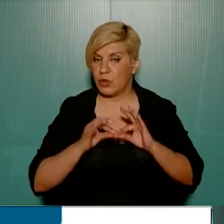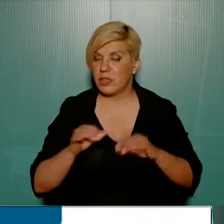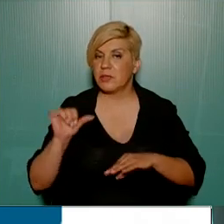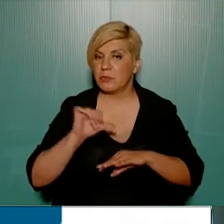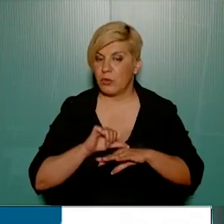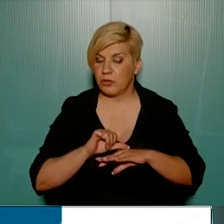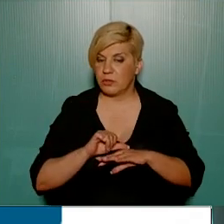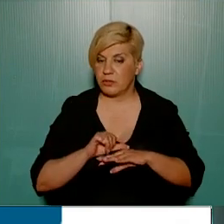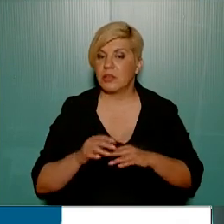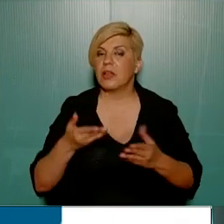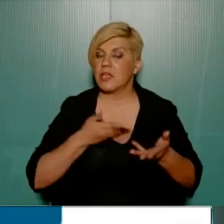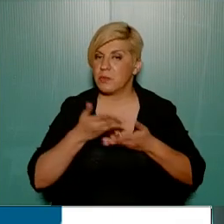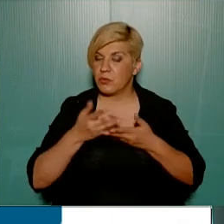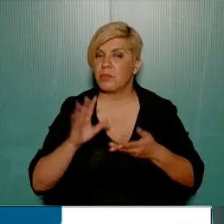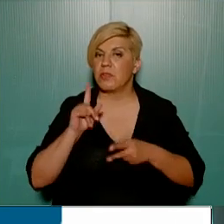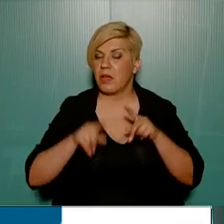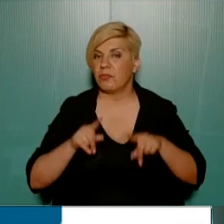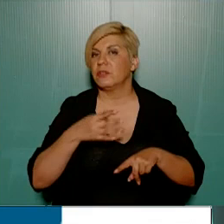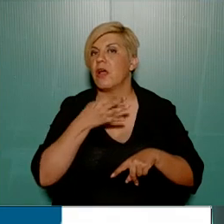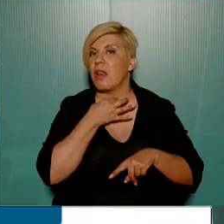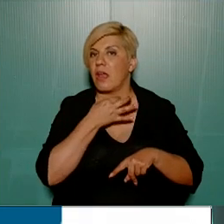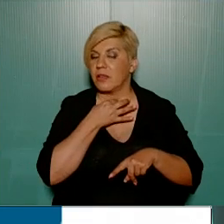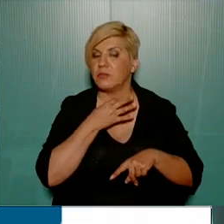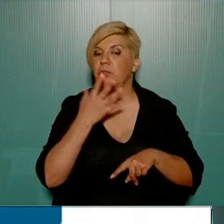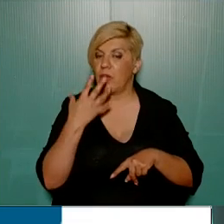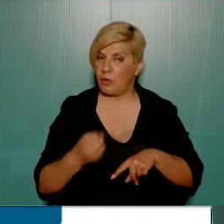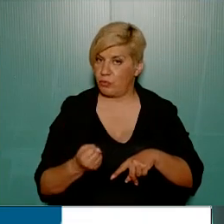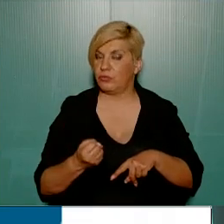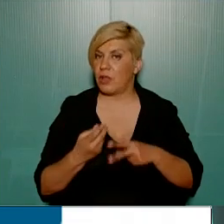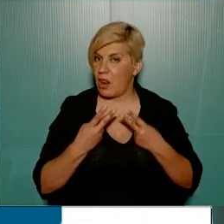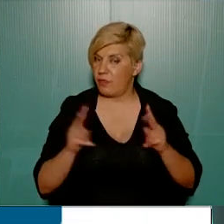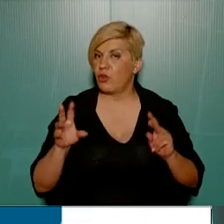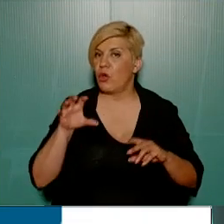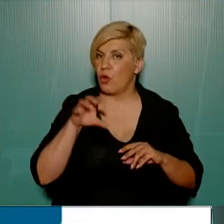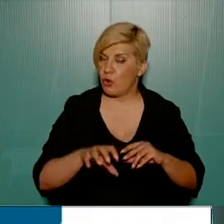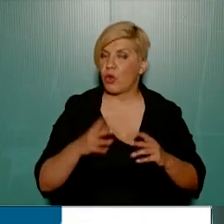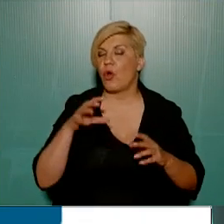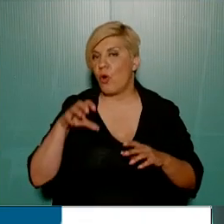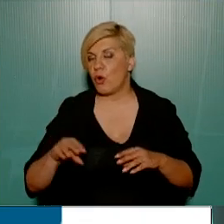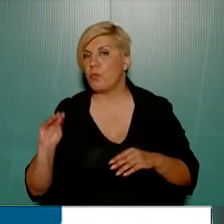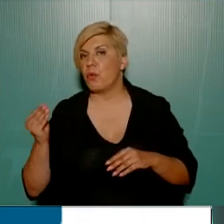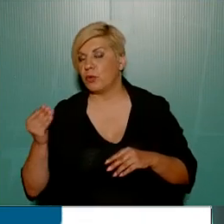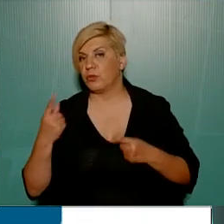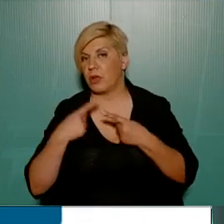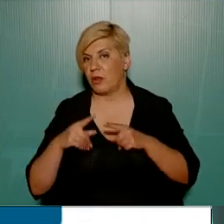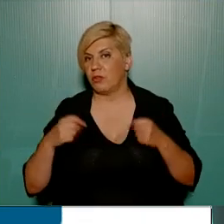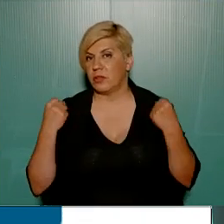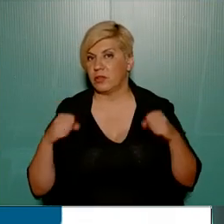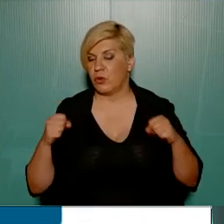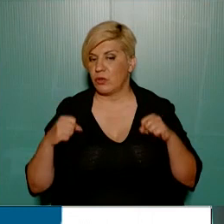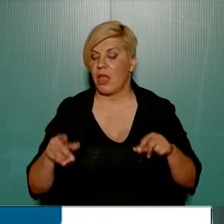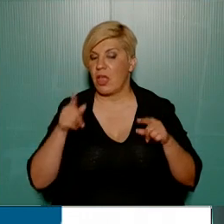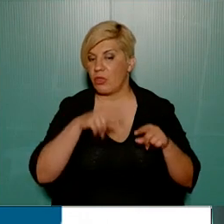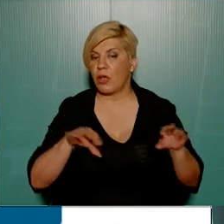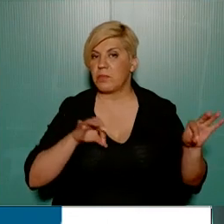πόλης και να εξυπηρετηθούν διάφορες ανάγκες που έχουν και ελεύθερο χώρο αλλά και χώρο πολιτισμού και άλλων δραστηριοτήτων. Εδώ είναι